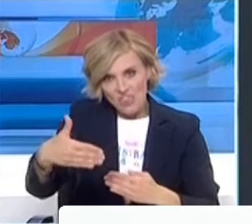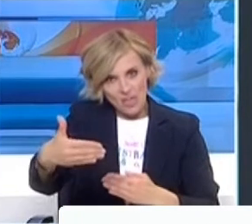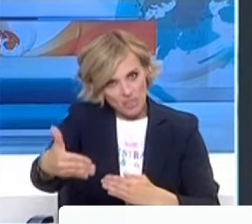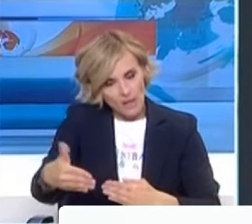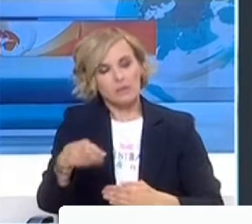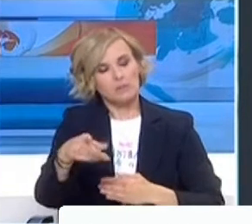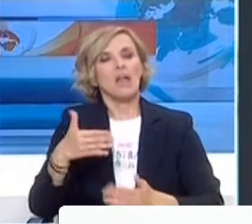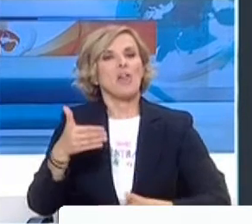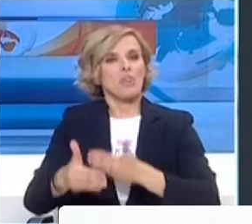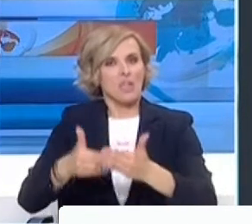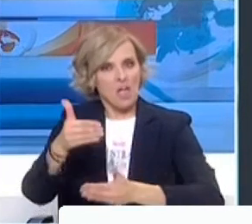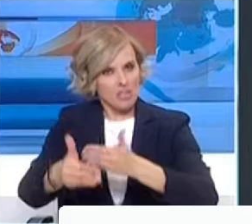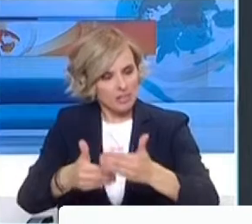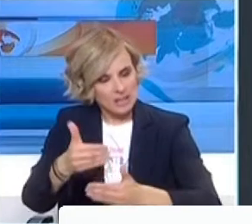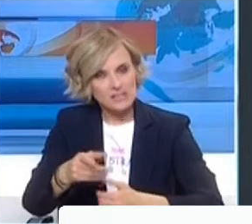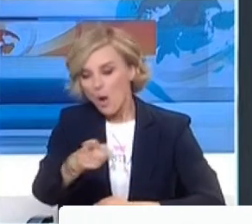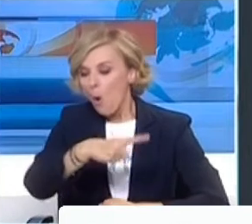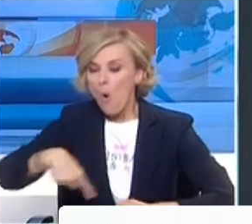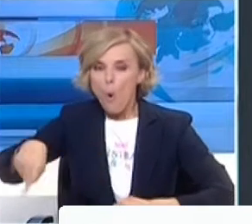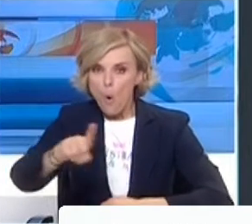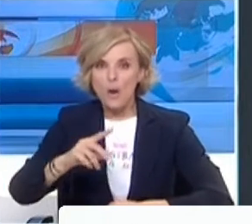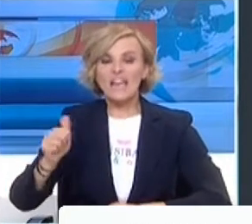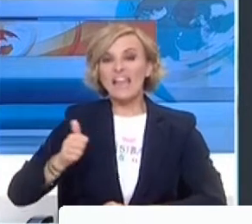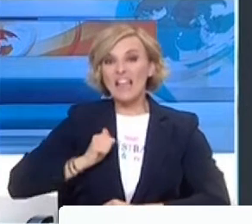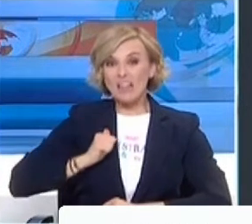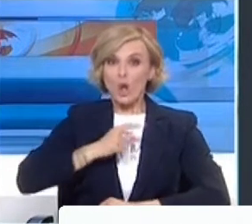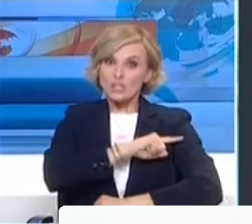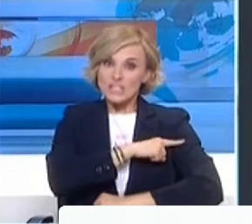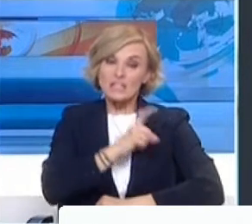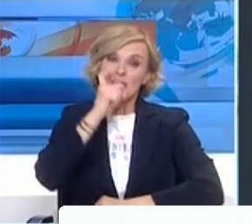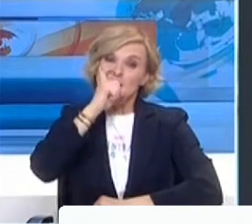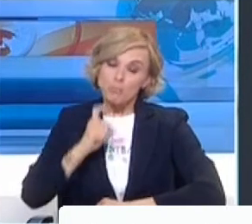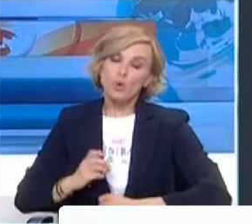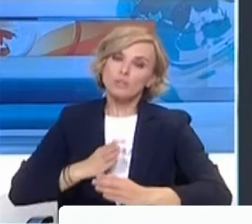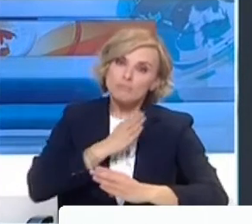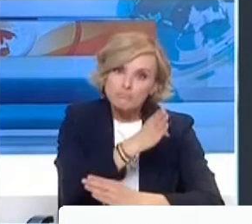θα ξεκινήσει η κατοίκων επίσκεψη,